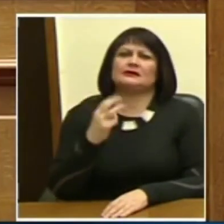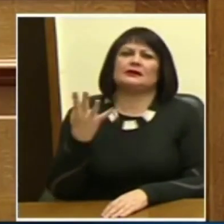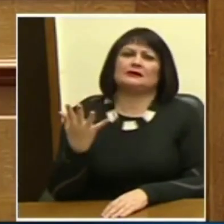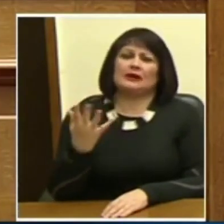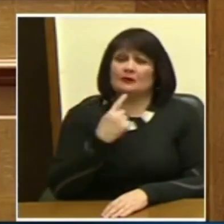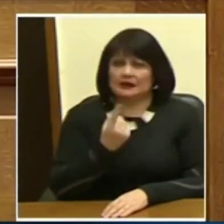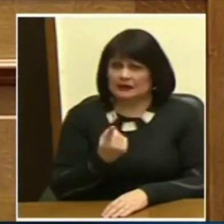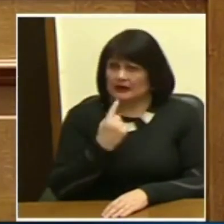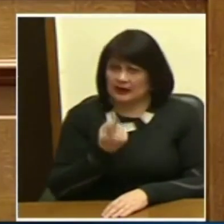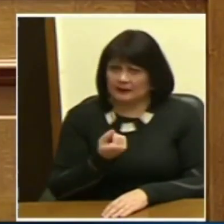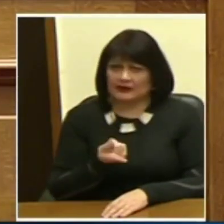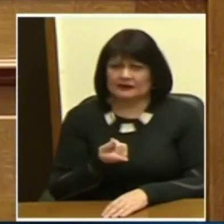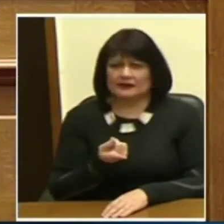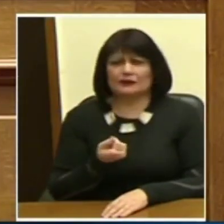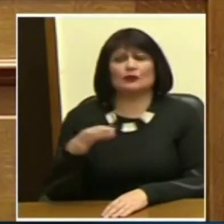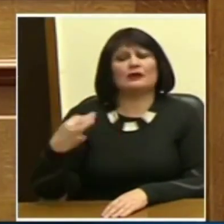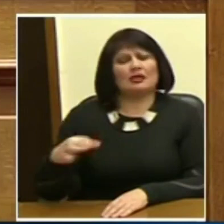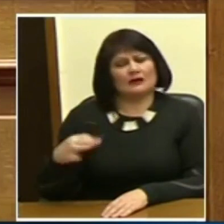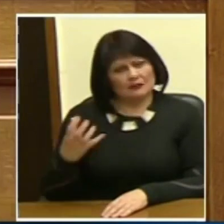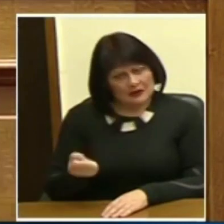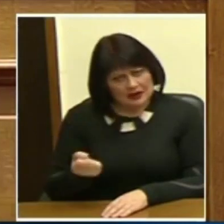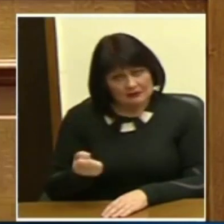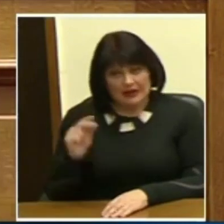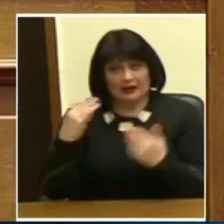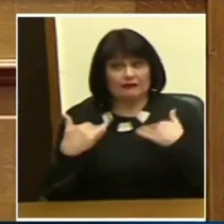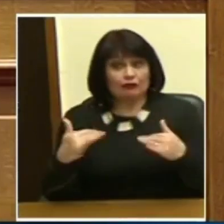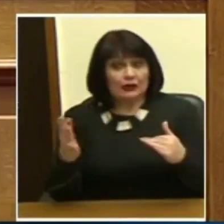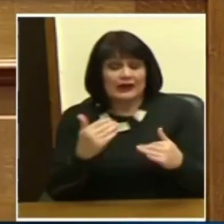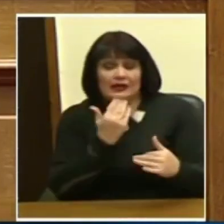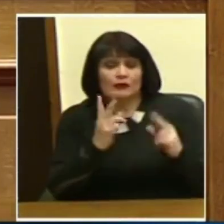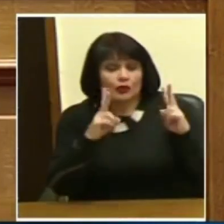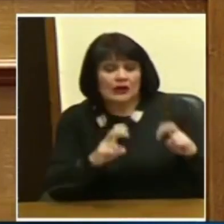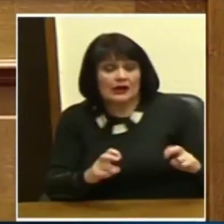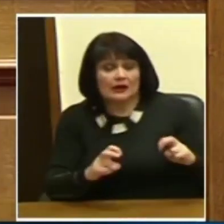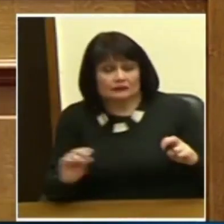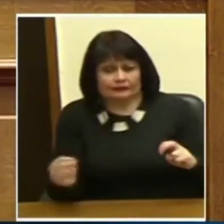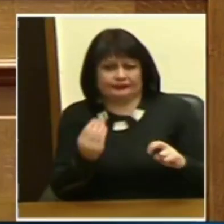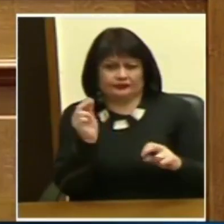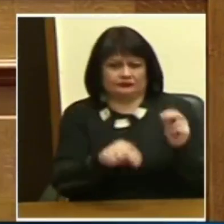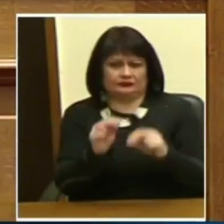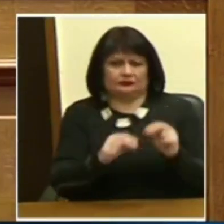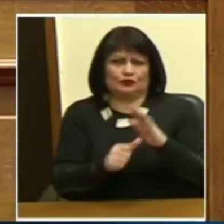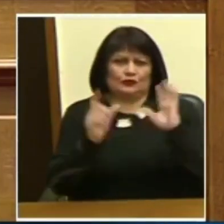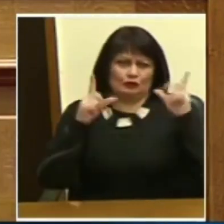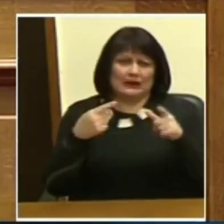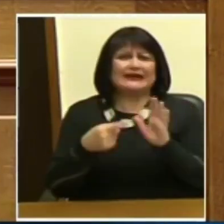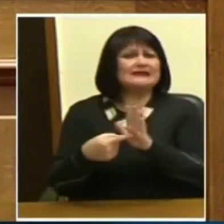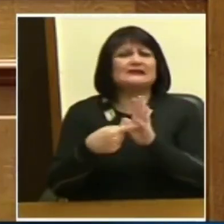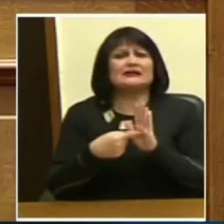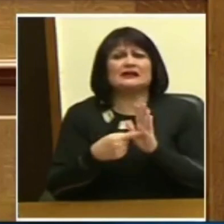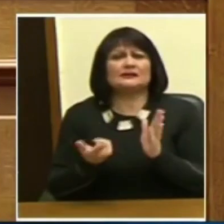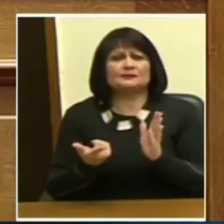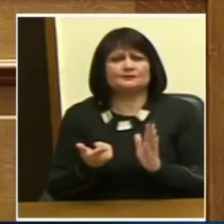θέλουμε να πούμε ότι η αδυναμία για το Κοινοβούλιο να εκλέξει πρόεδρο Δημοκρατίας φανερώνει